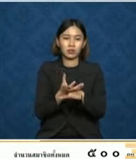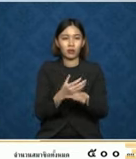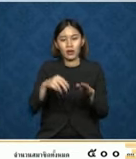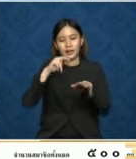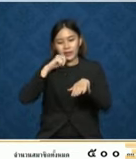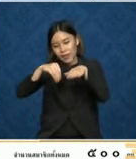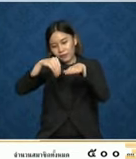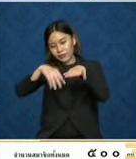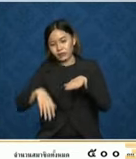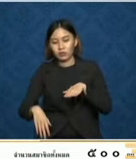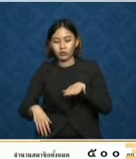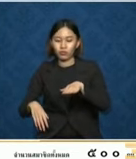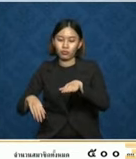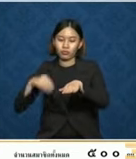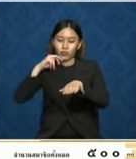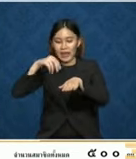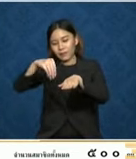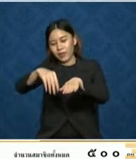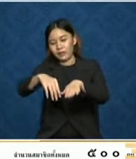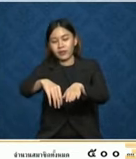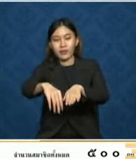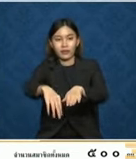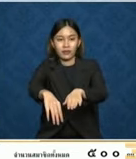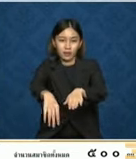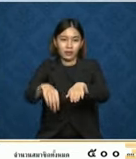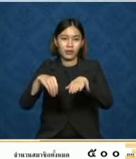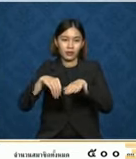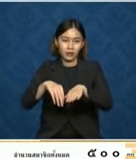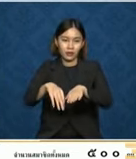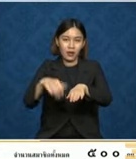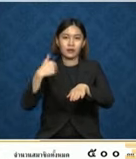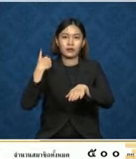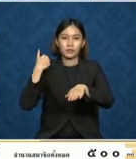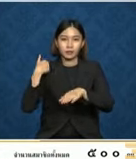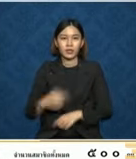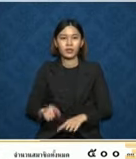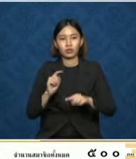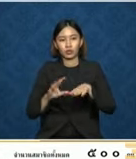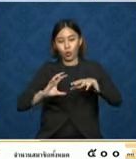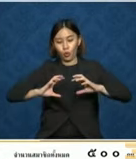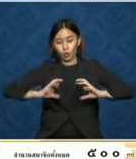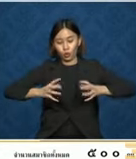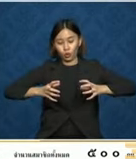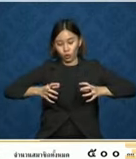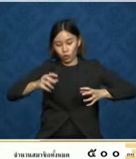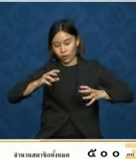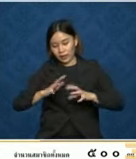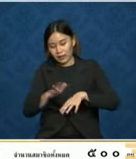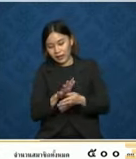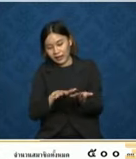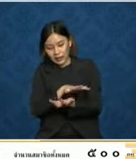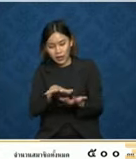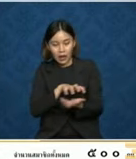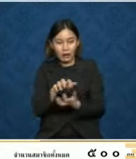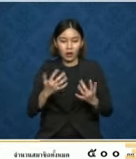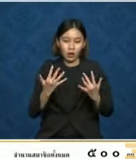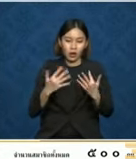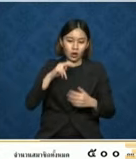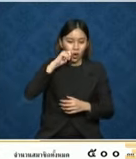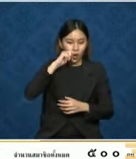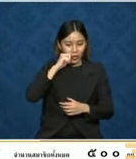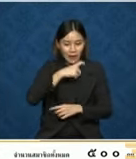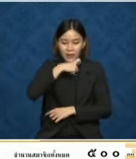ะออกมาระหว่างที่เดินทางมาที่โรงขยะแห่งนี้รวมถึงการล้างล้อรถออกจากสถานีขนถ่ายครับก็ไม่ได้รอจนให้น้ำมัน